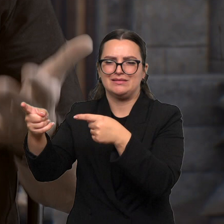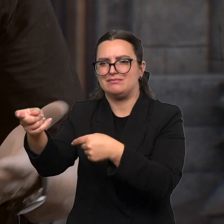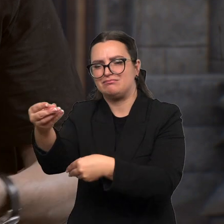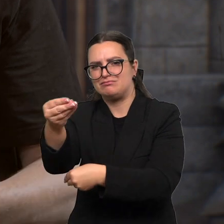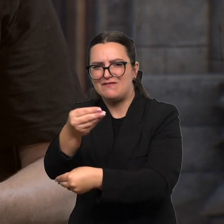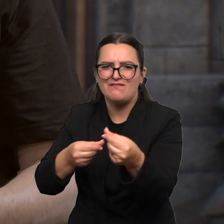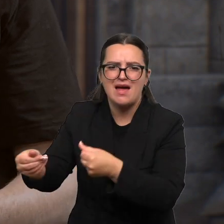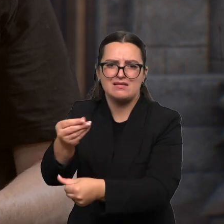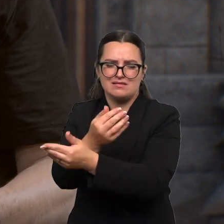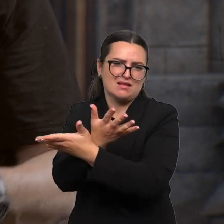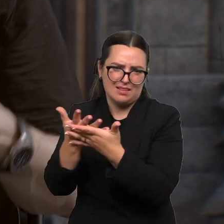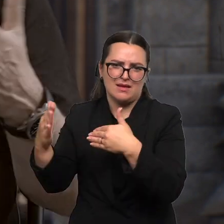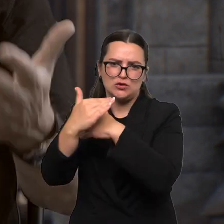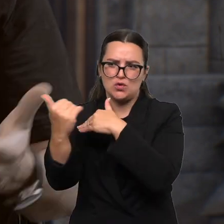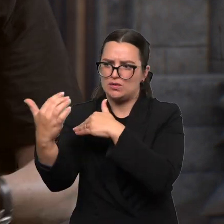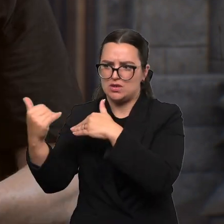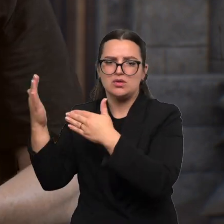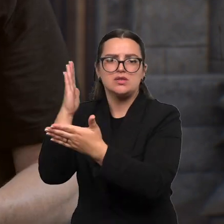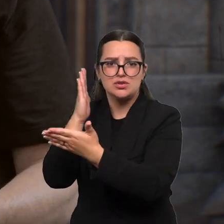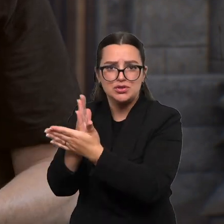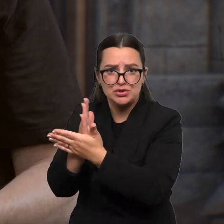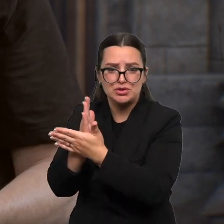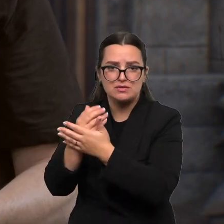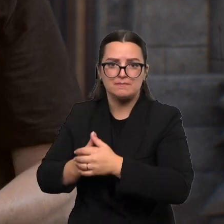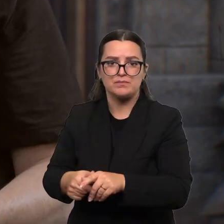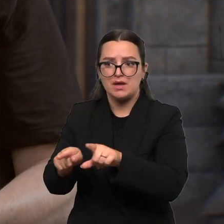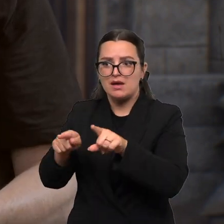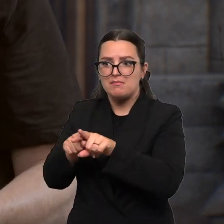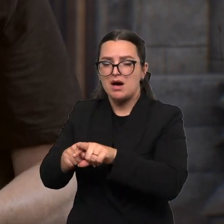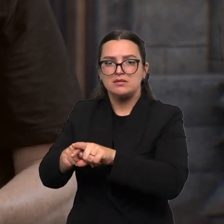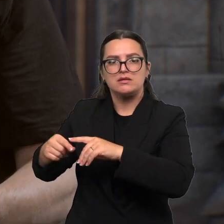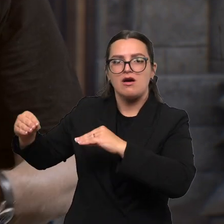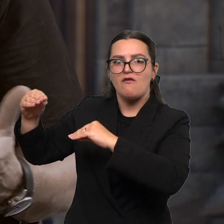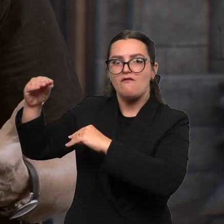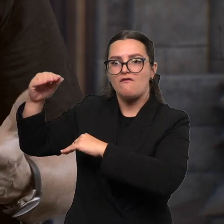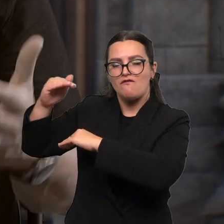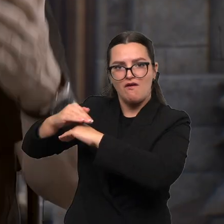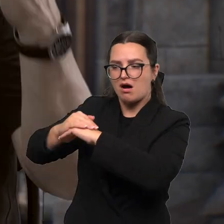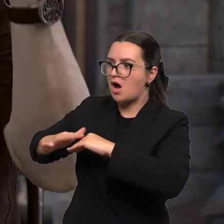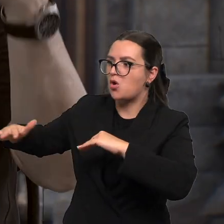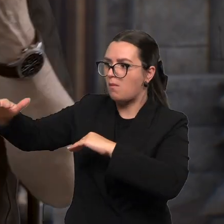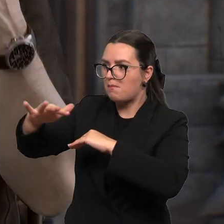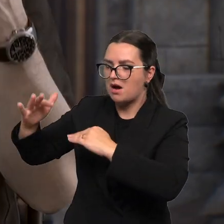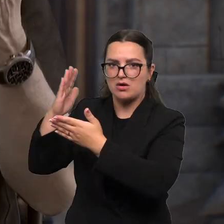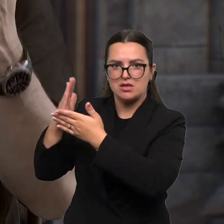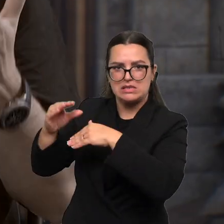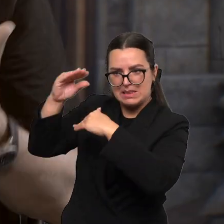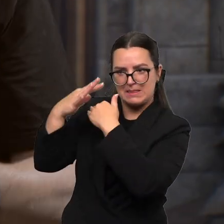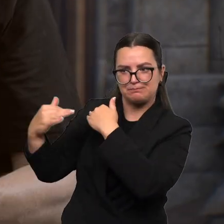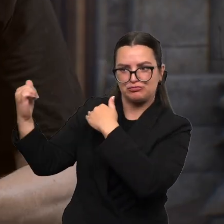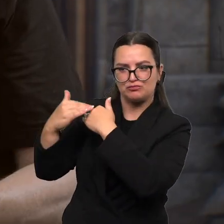tiek vystytojams, tiek, kas sudaro didžiąją dalį portfelių vakarų bankuose, yra paskolos